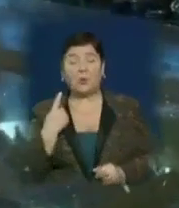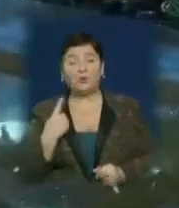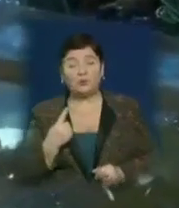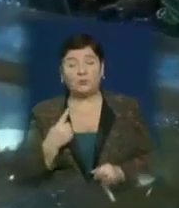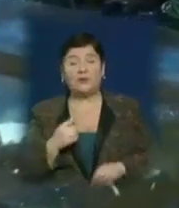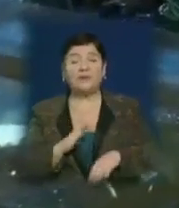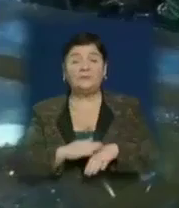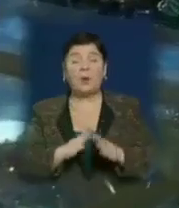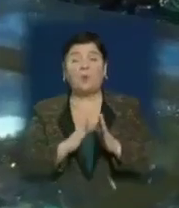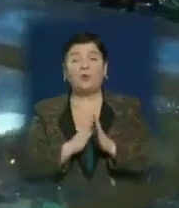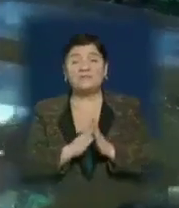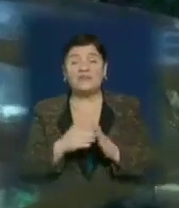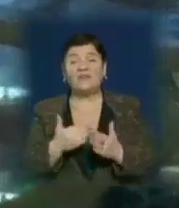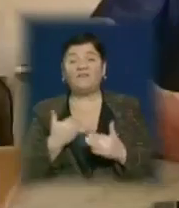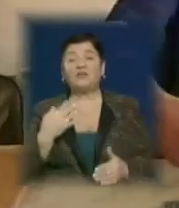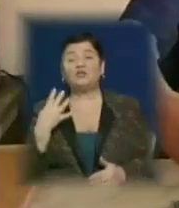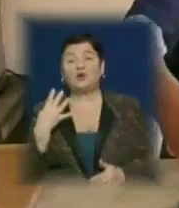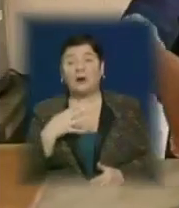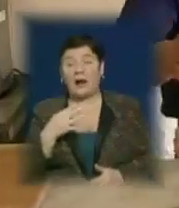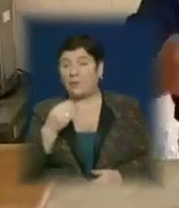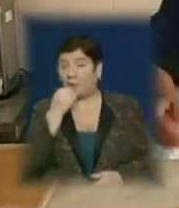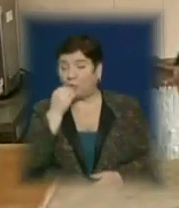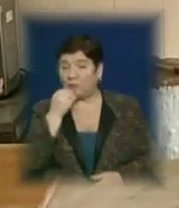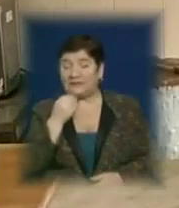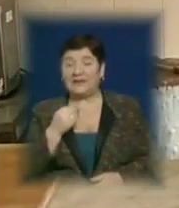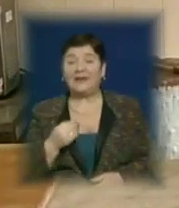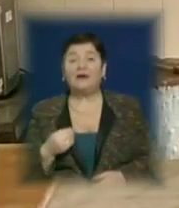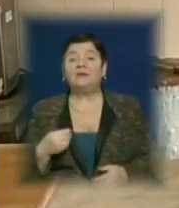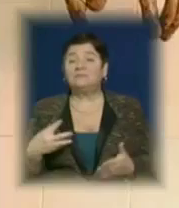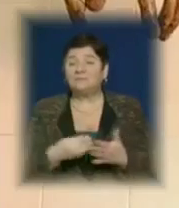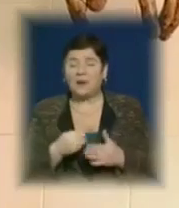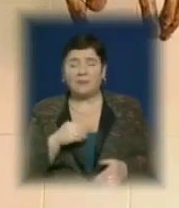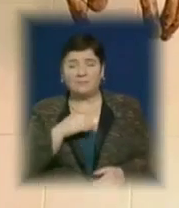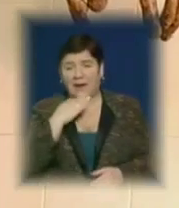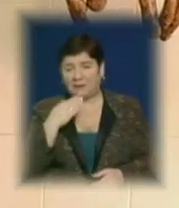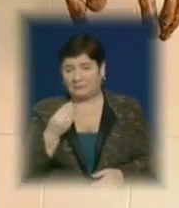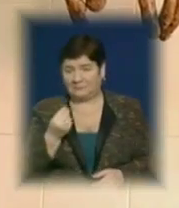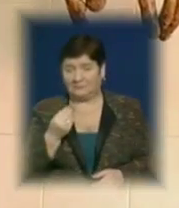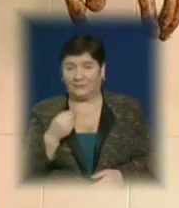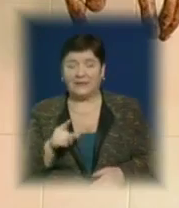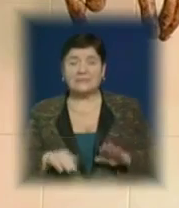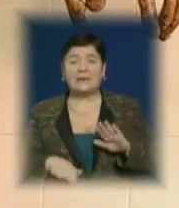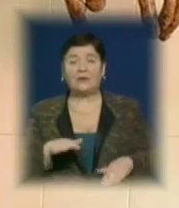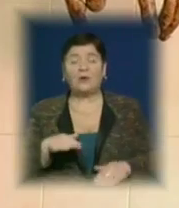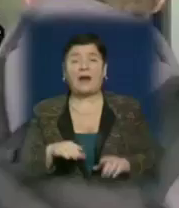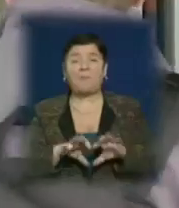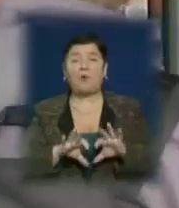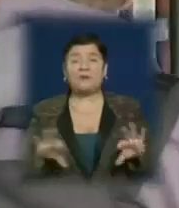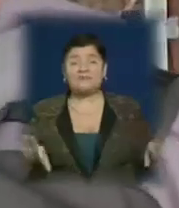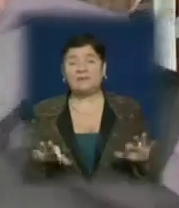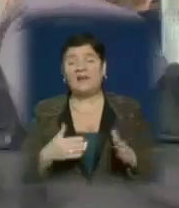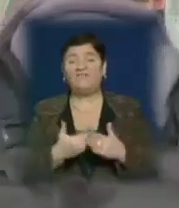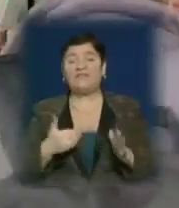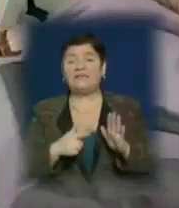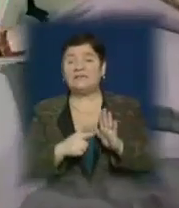ручної роботи просять від 40. Продукти харчування також коштують чимало. Ціна за кілограм ковбаси – від